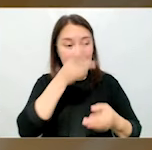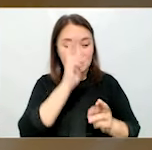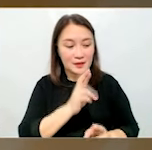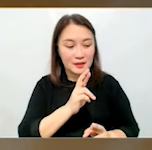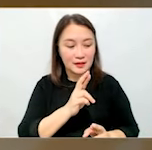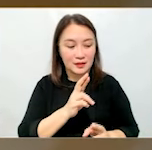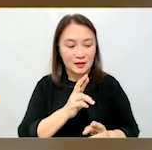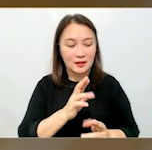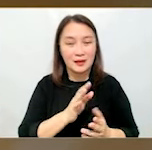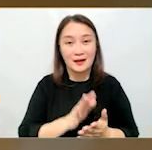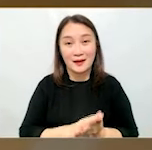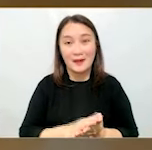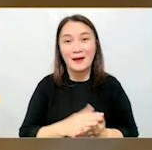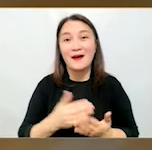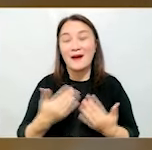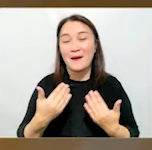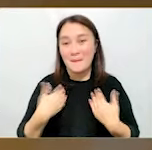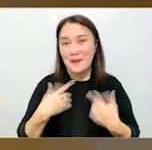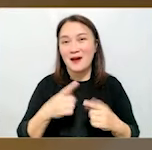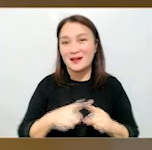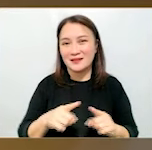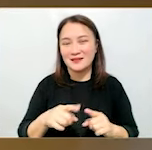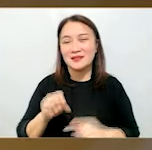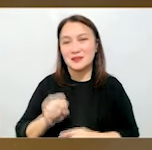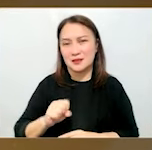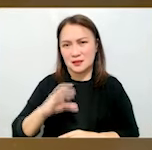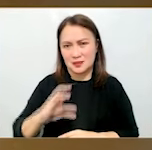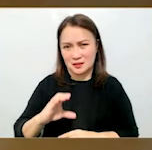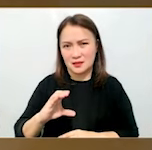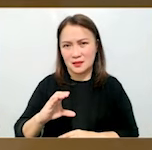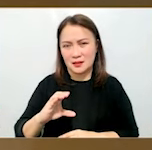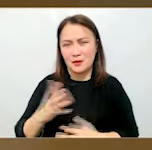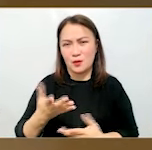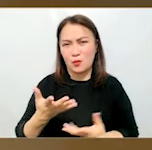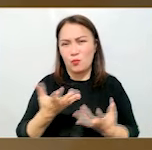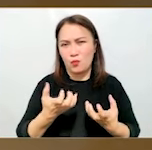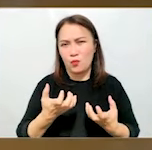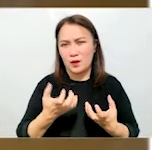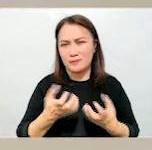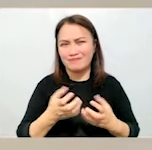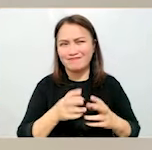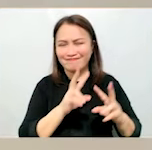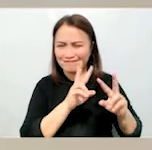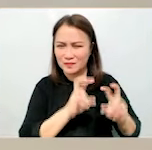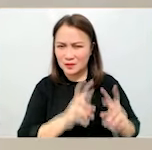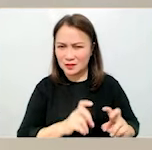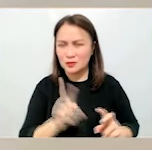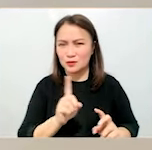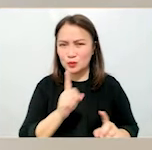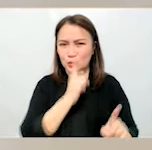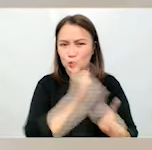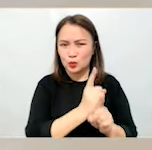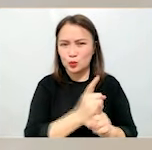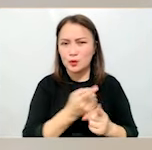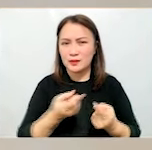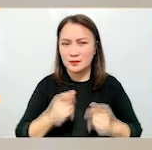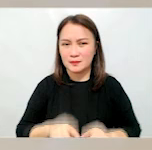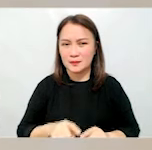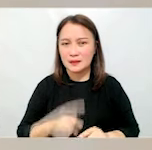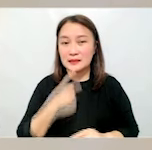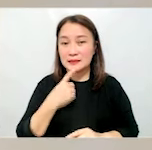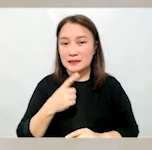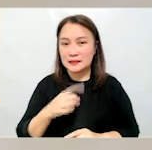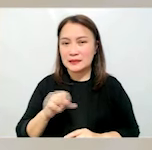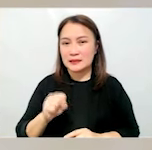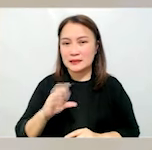Malolos Court. Pero ang Korte Suprema gusto na rin i-verify ang tunay na nangyari. Ayon sa tagapagsalita ng ESI na si Attorney Camille